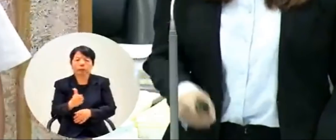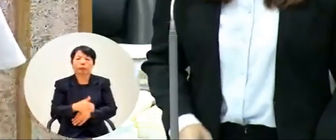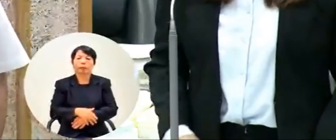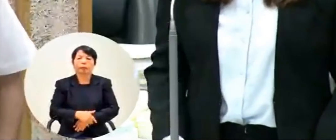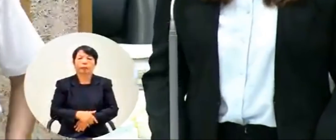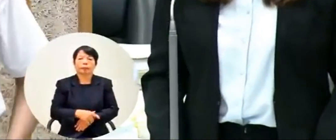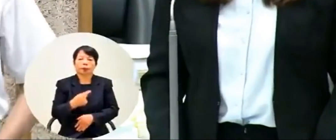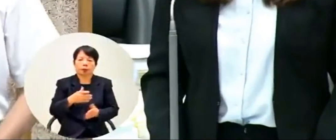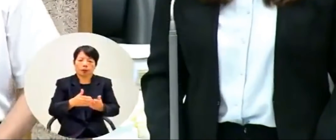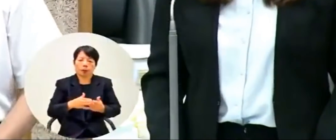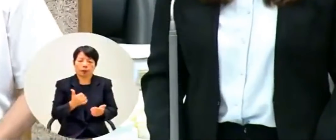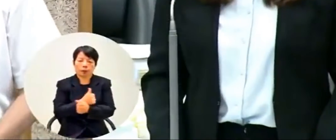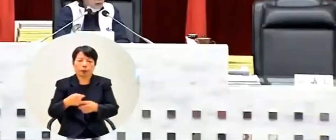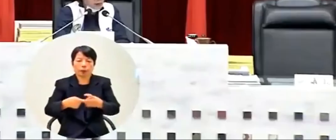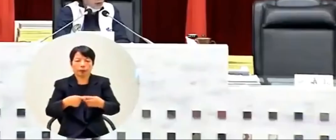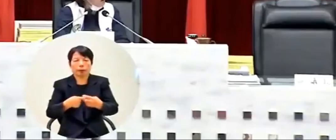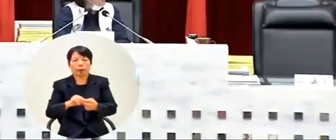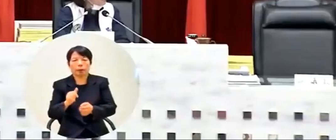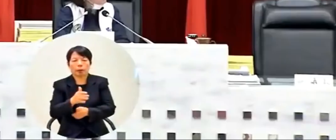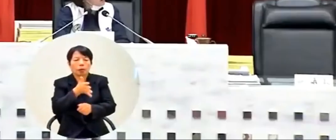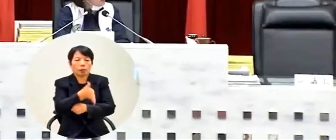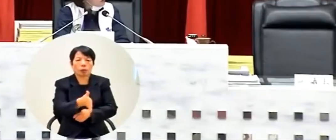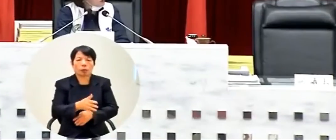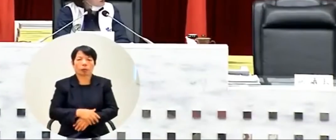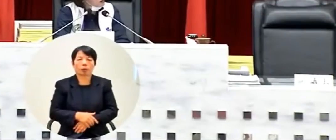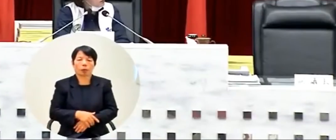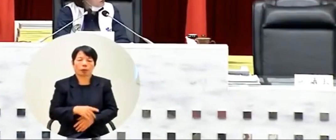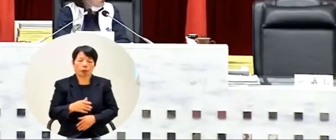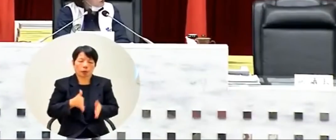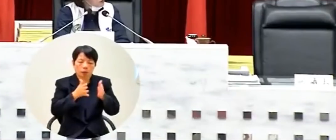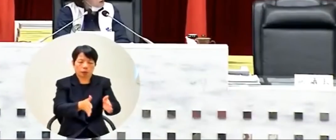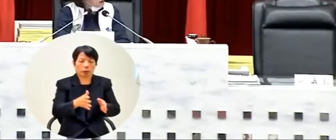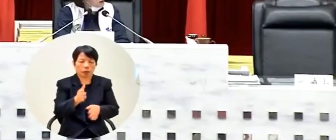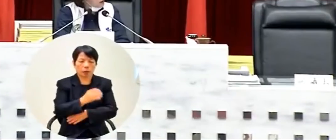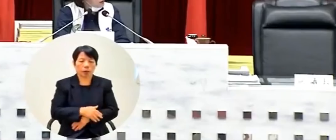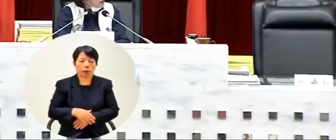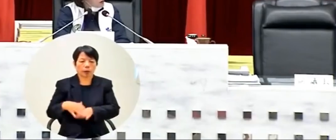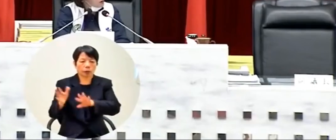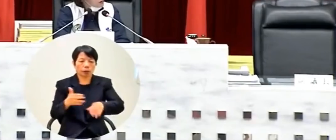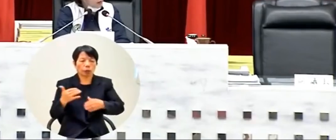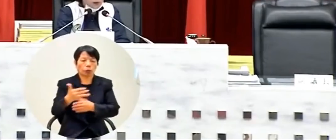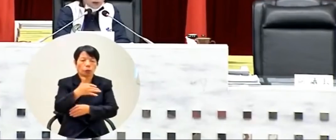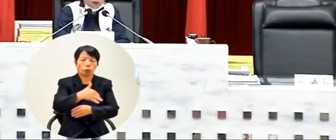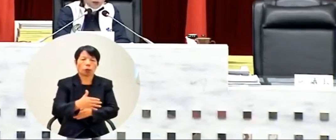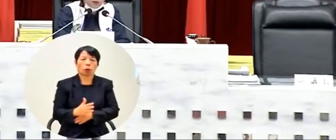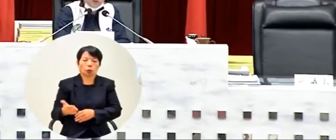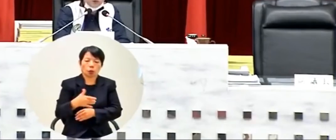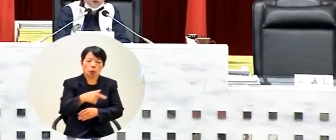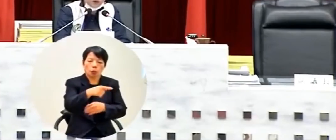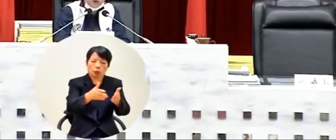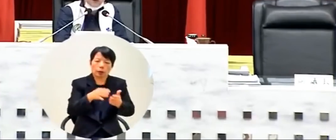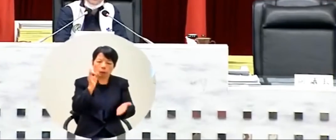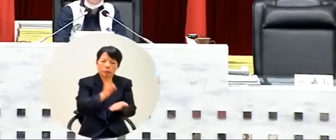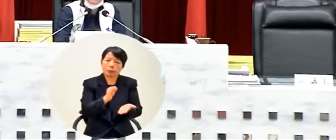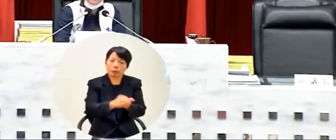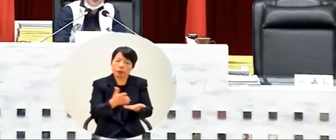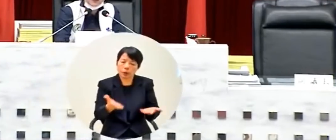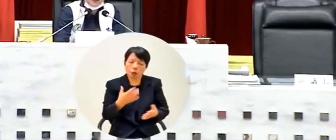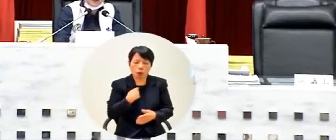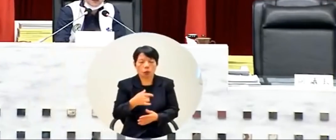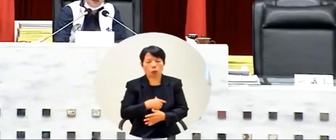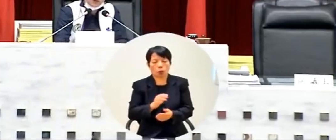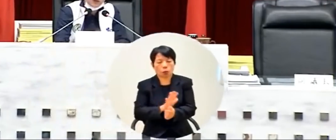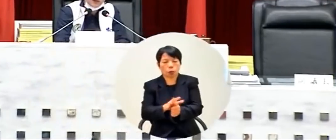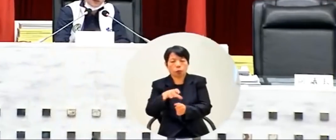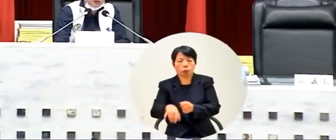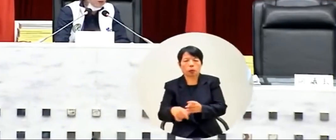我代替李雅竹议员问一下了哈，因为针对我们这个石目鱼的价格低迷哈，那本席跟我的选区跟那